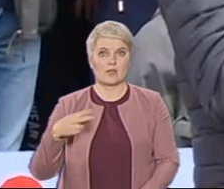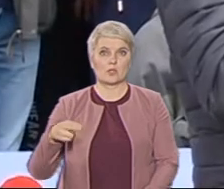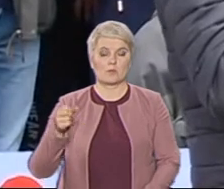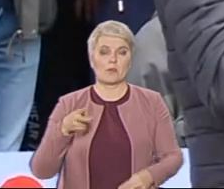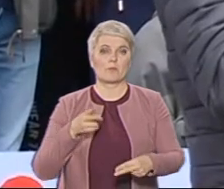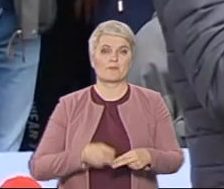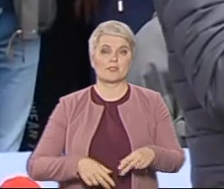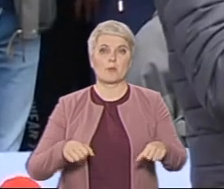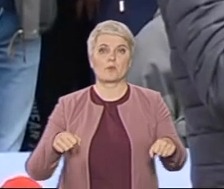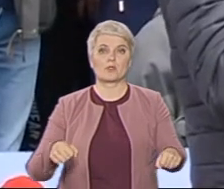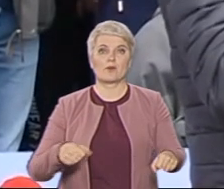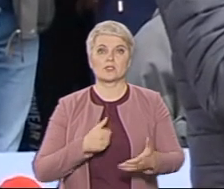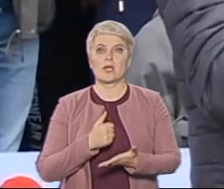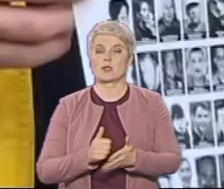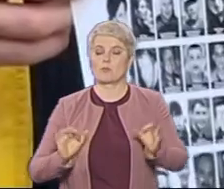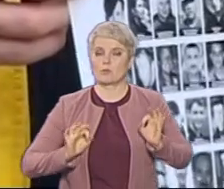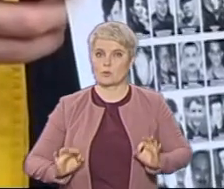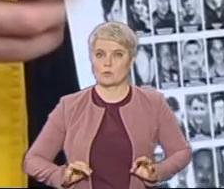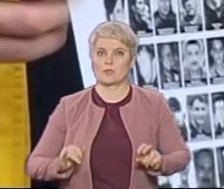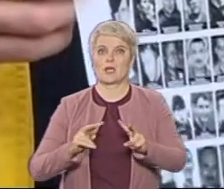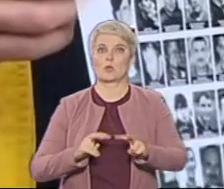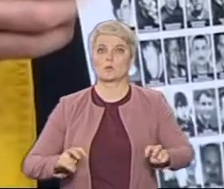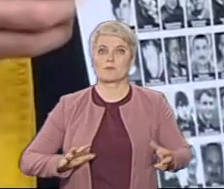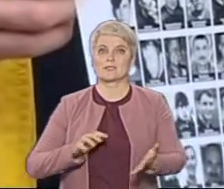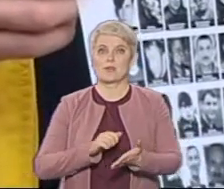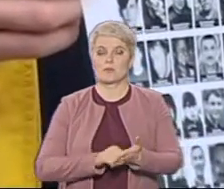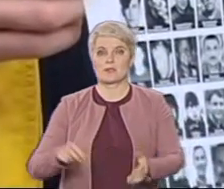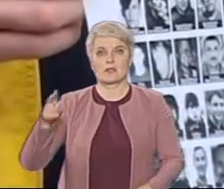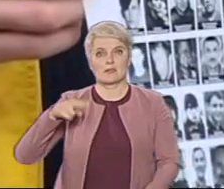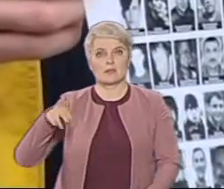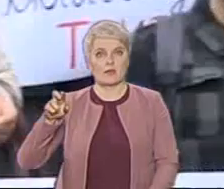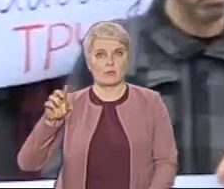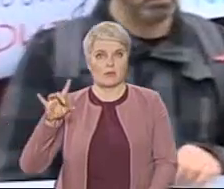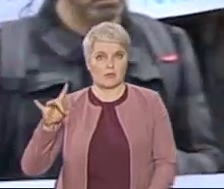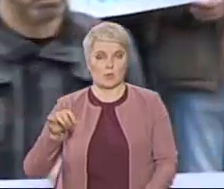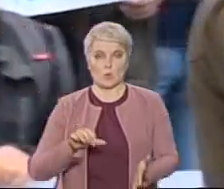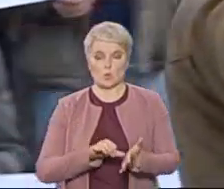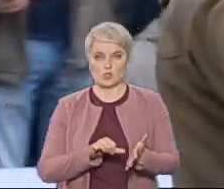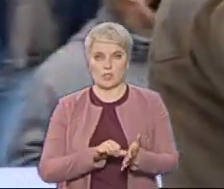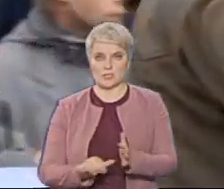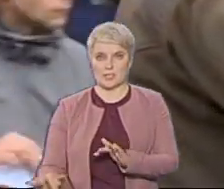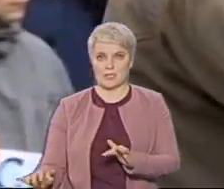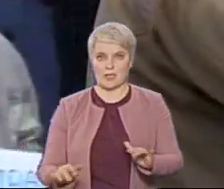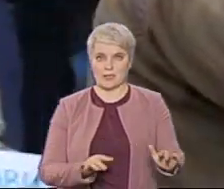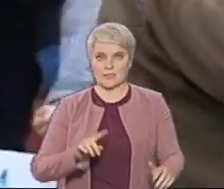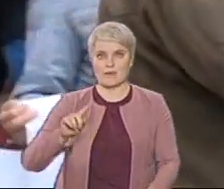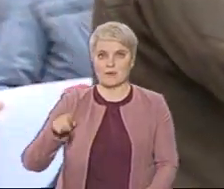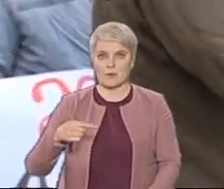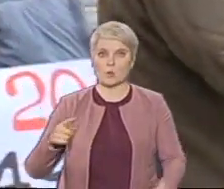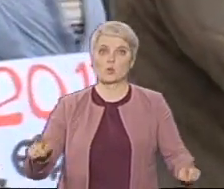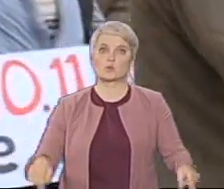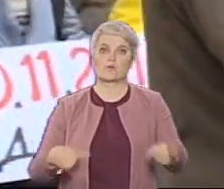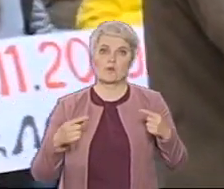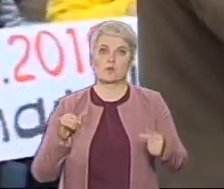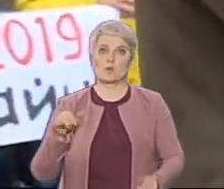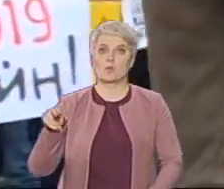припиняються повноваження Генпрокуратури і розслідуванням займеться Державне бюро розслідувань. Учасники акції вимагають створити у ДБР